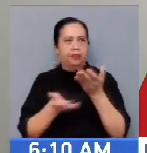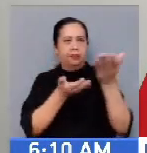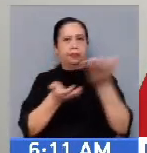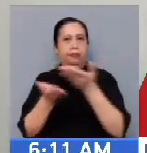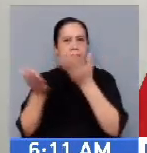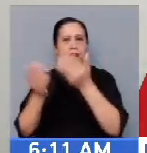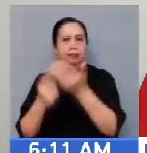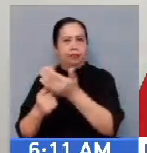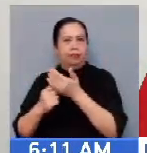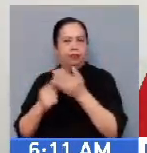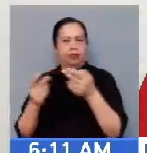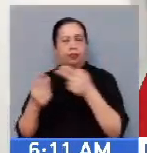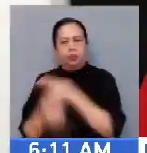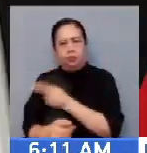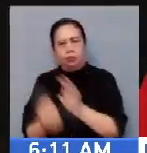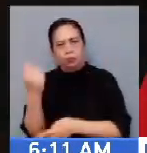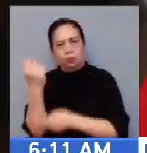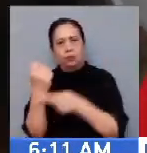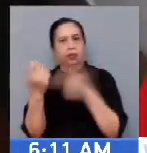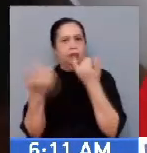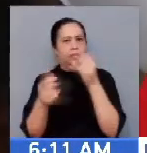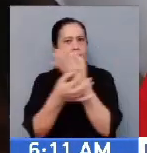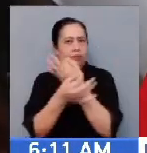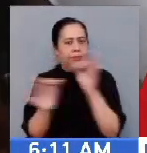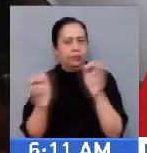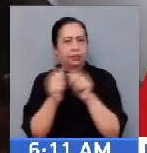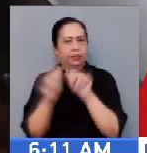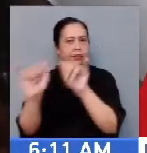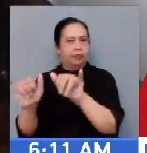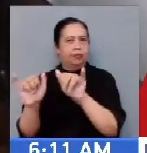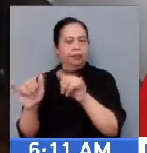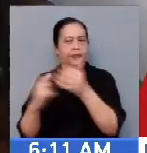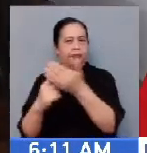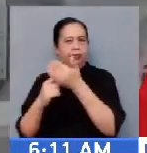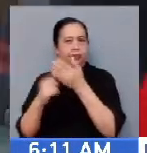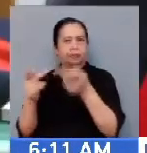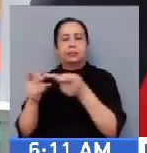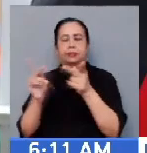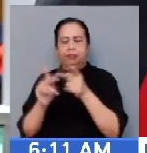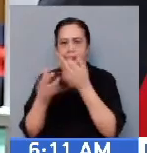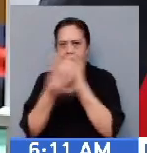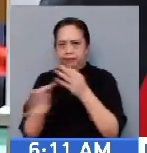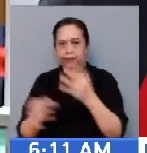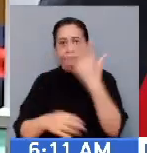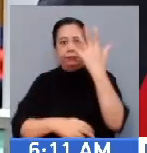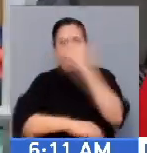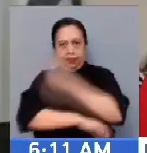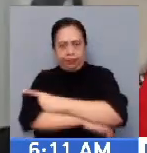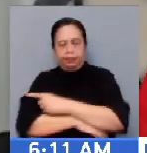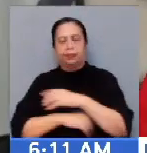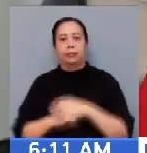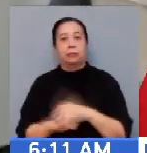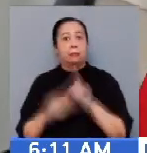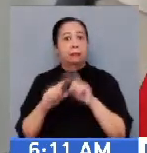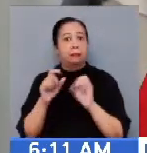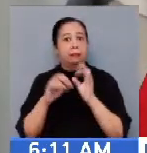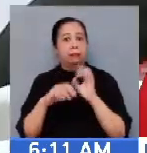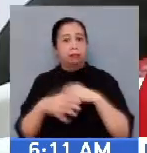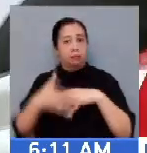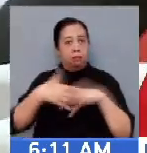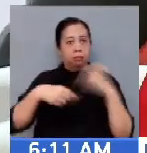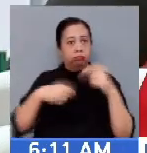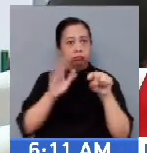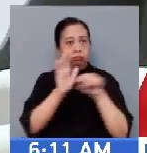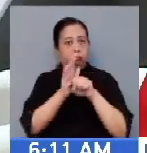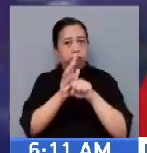hotels at libre pa rin ang pananatili sa quarantine facility ng 5 araw. Pero kapag lumabas na ang negative